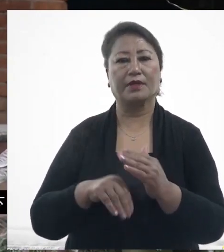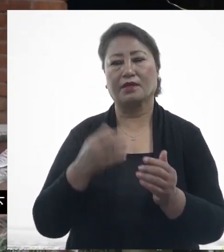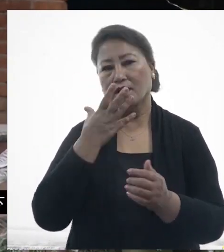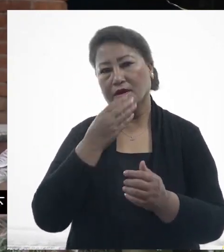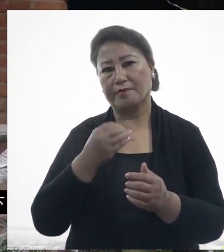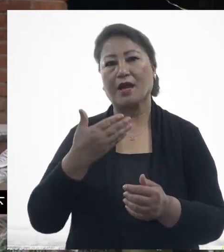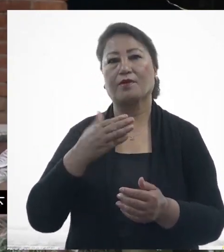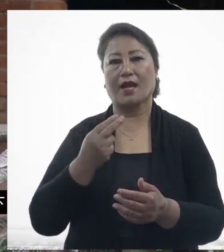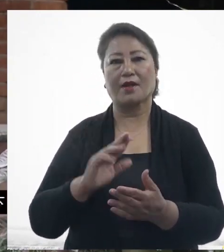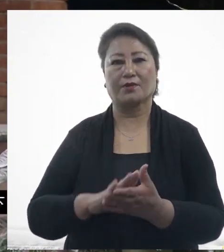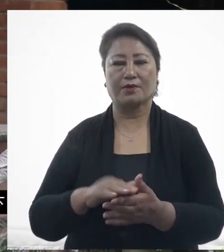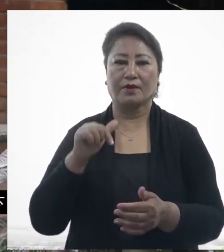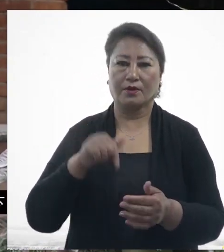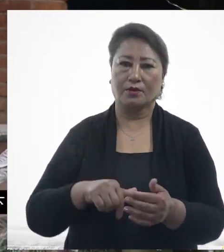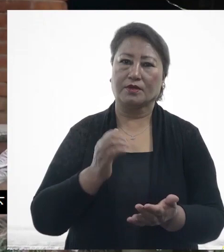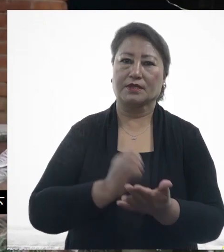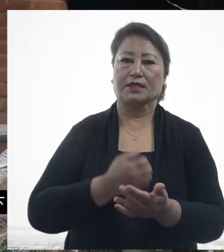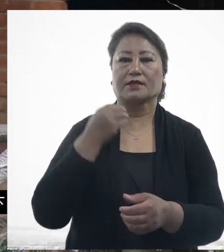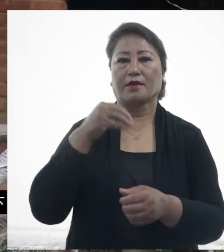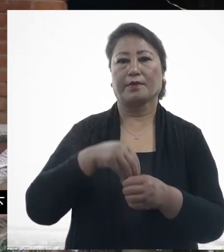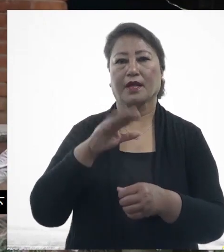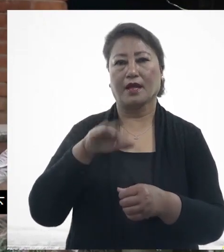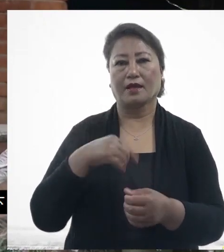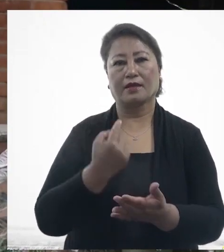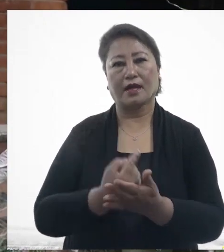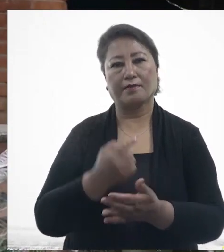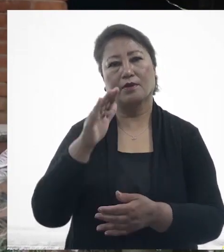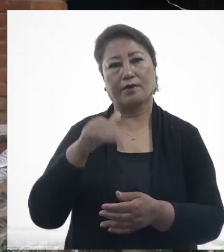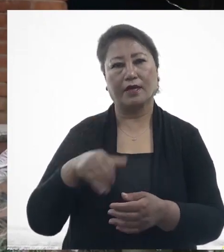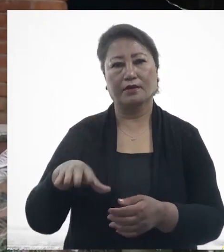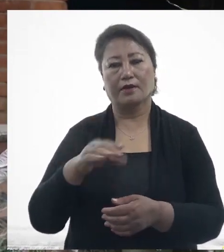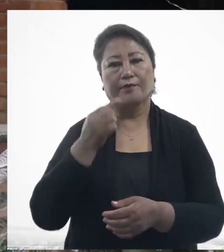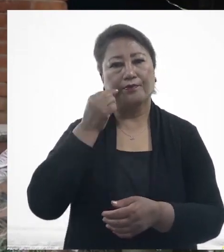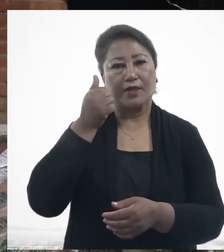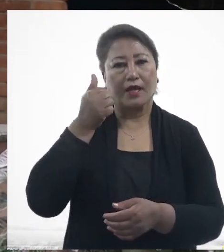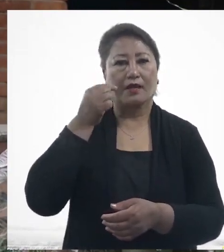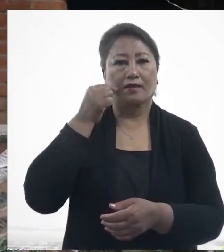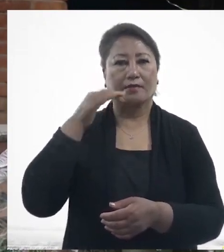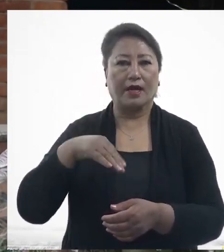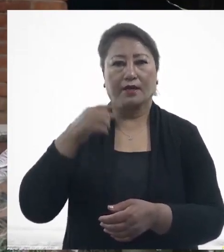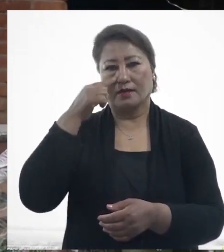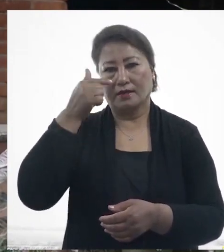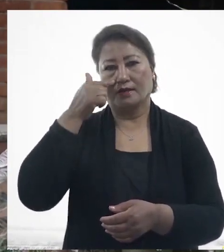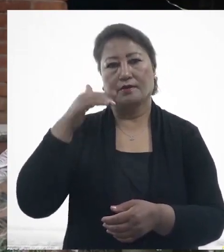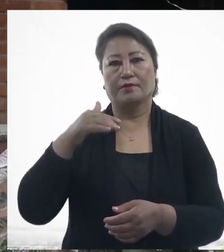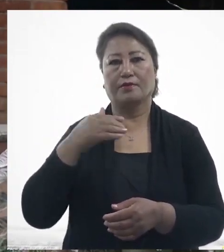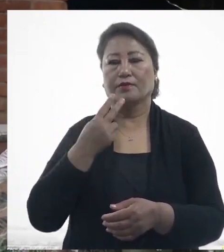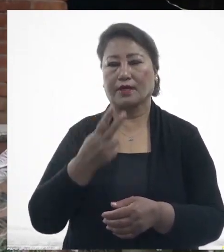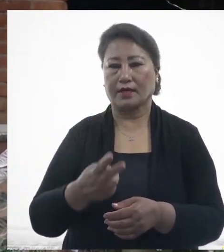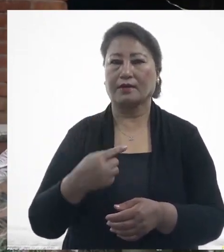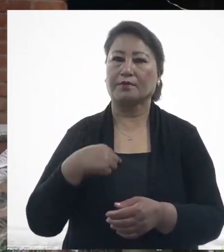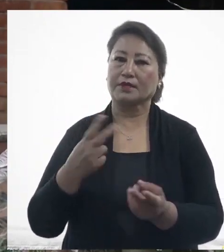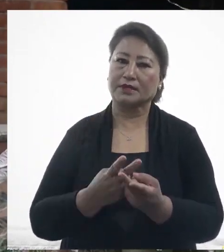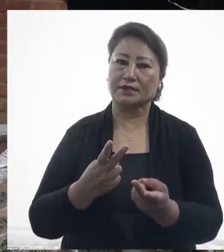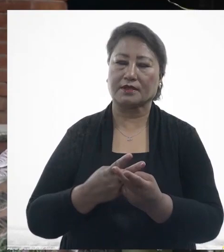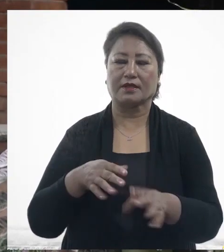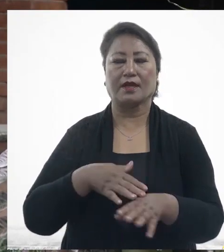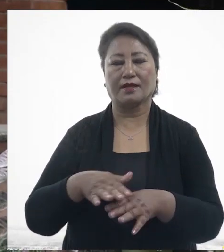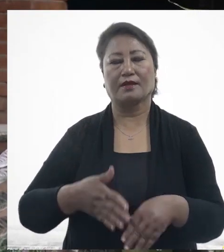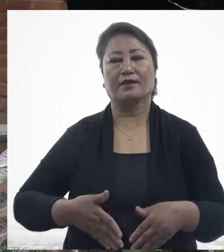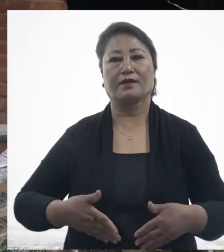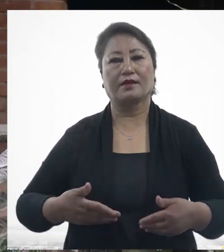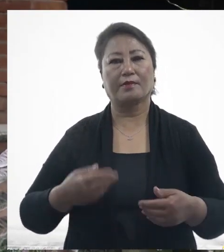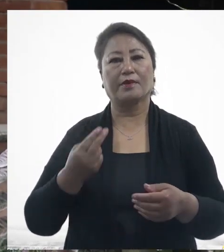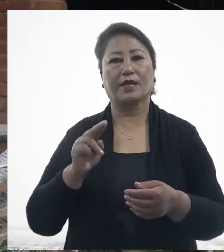लाग्थ्यो। जब यहाँ बिआईमा आउँदाखेरि, काठमाडौँ आउँदाखेरि सबै दाई दिदी भाइहरू सबै हुनुहुन्छ, म जस्तो मलाई अहिले राम्रै भइरहेछ